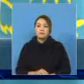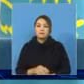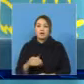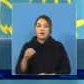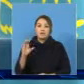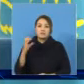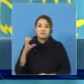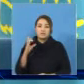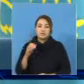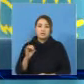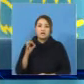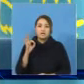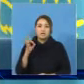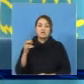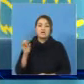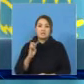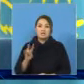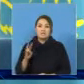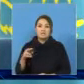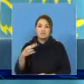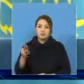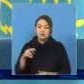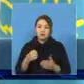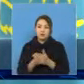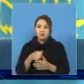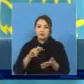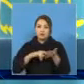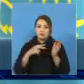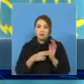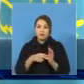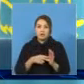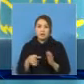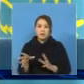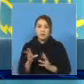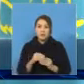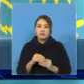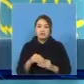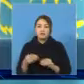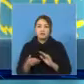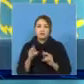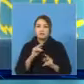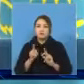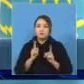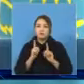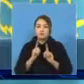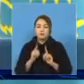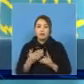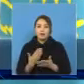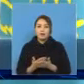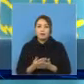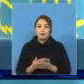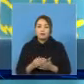қыркүйек айында, қазан айында, қараша айында, желтоқсан айына жоспарланған, бірақ енді барлық мердігерлермен сөйлесіп отырмыз. Олар мерзімінен